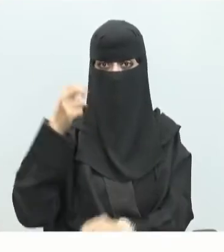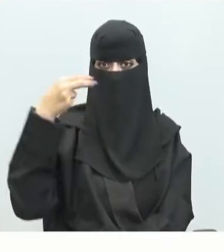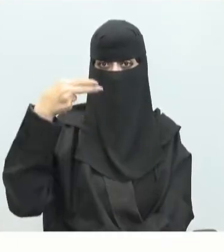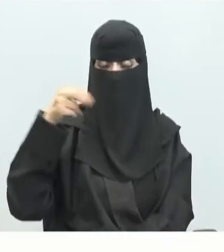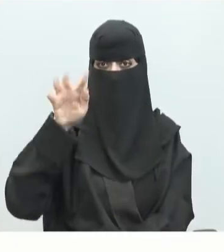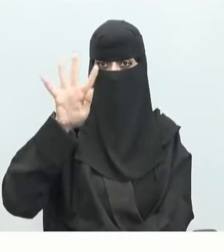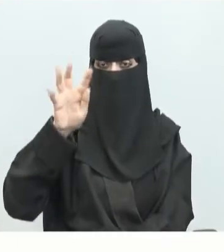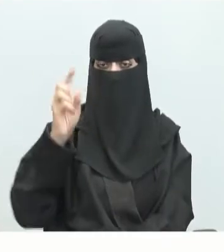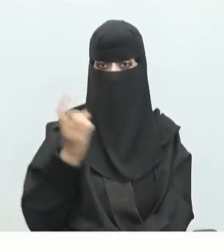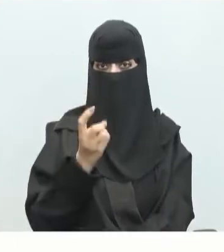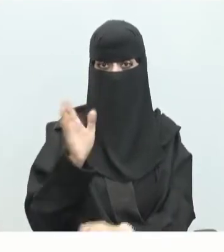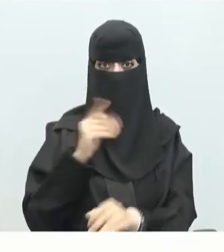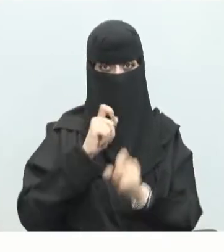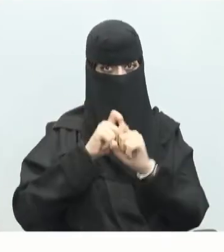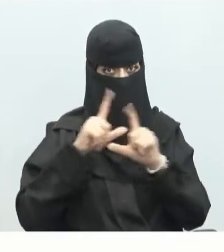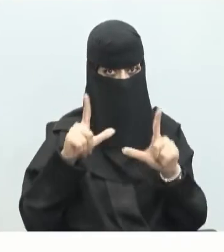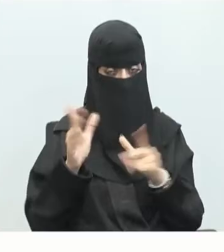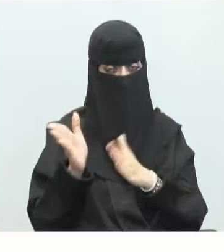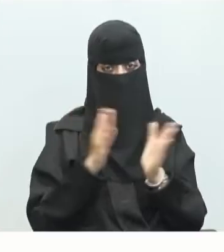واضح يا ابطال